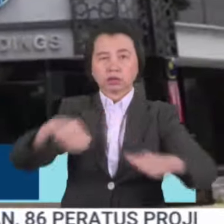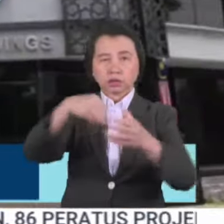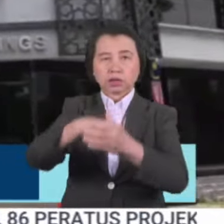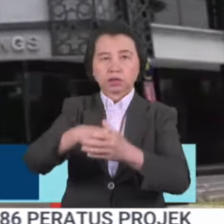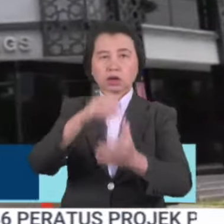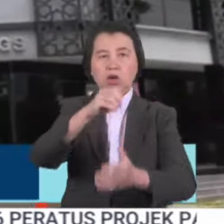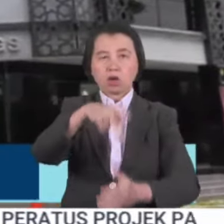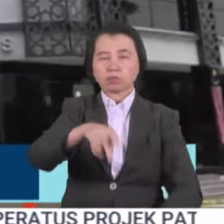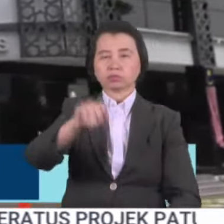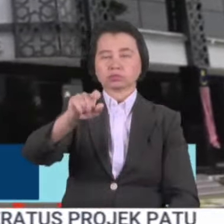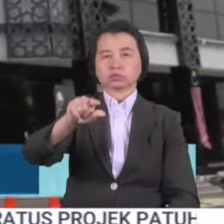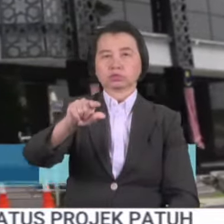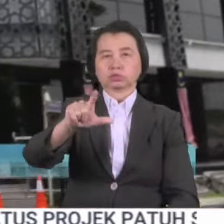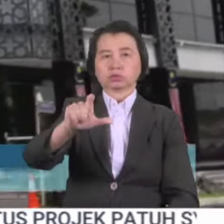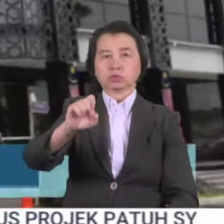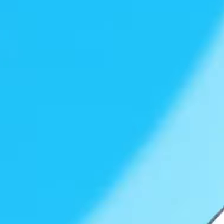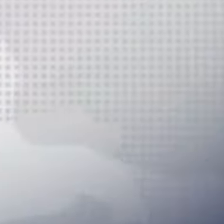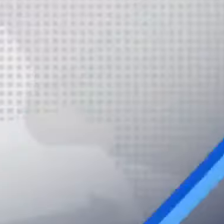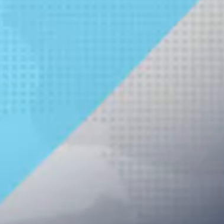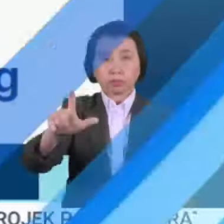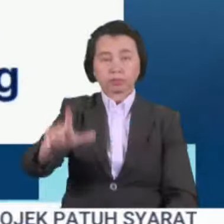Ops Global.